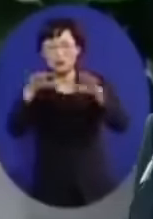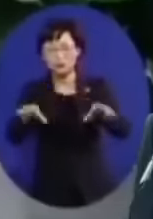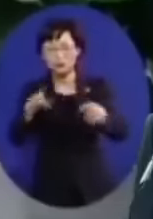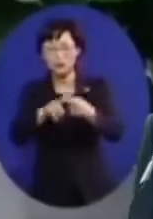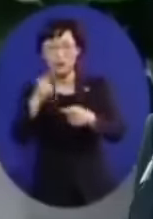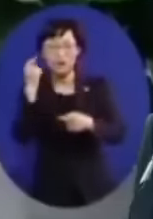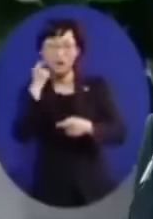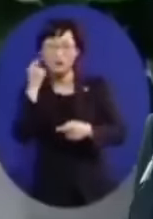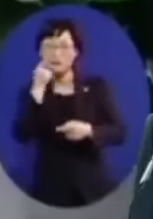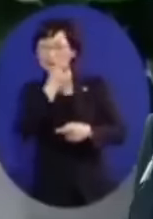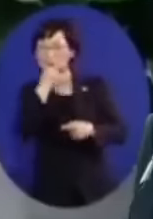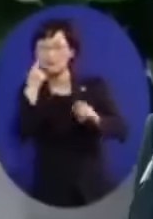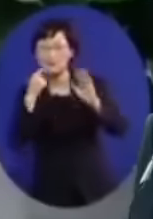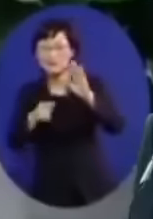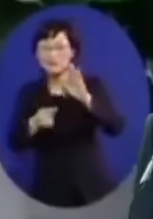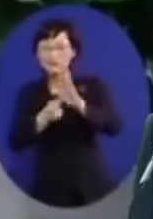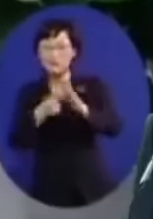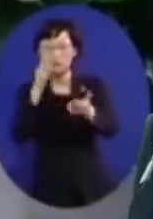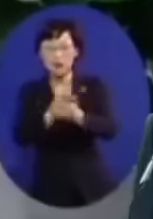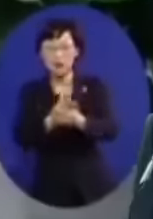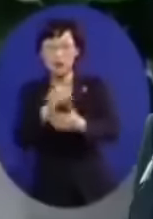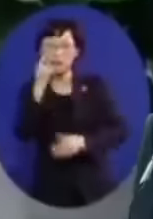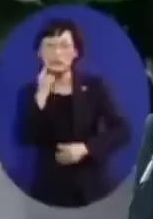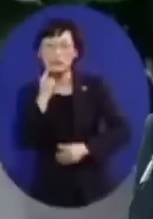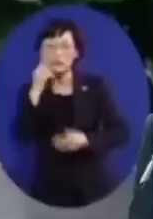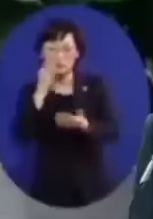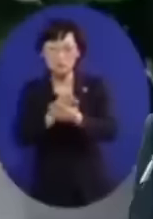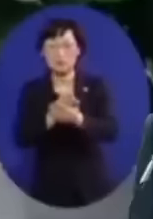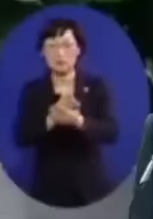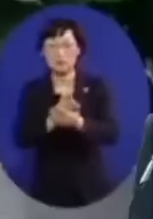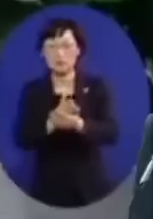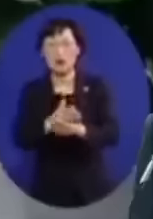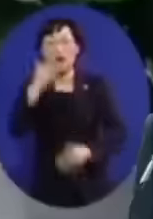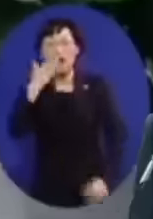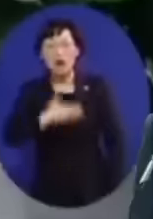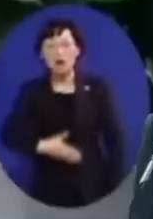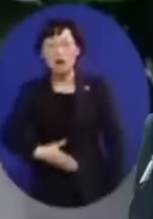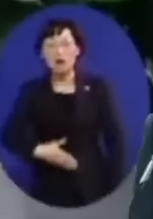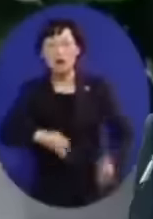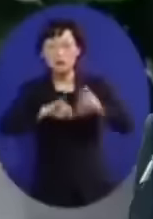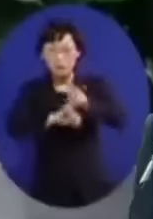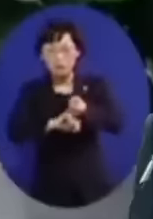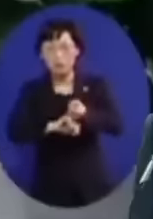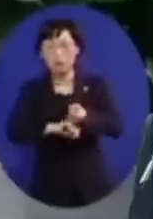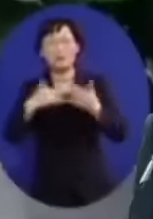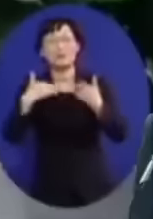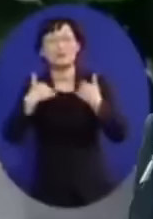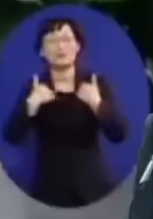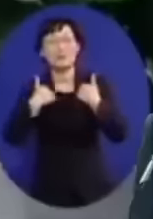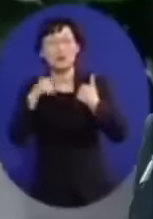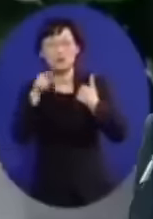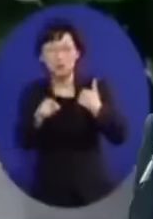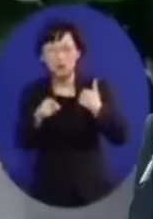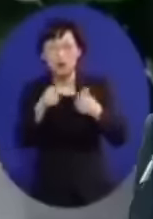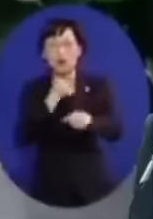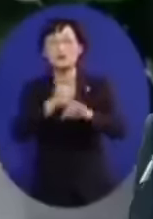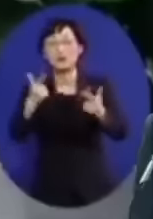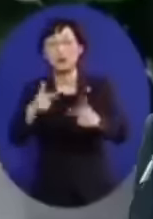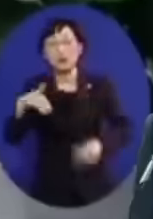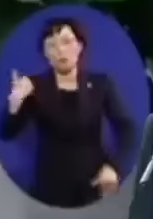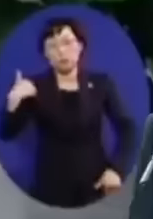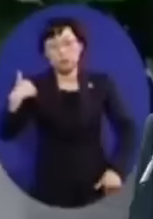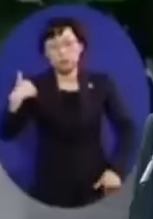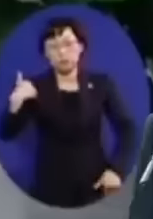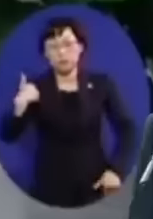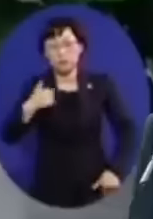거짓 증거하지 말라. 내 이웃을 탐하지 말라. 알아야 내가 그것을 안 하지요. 모르면 하게